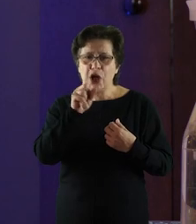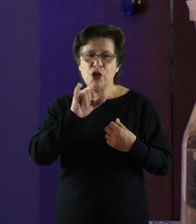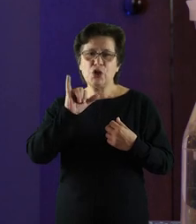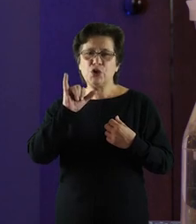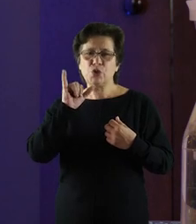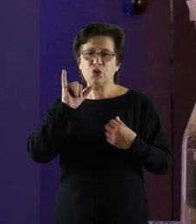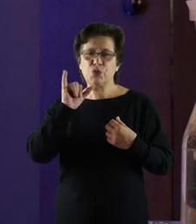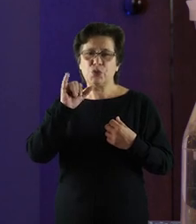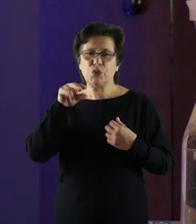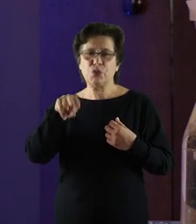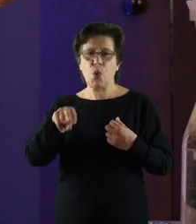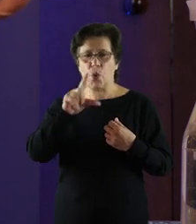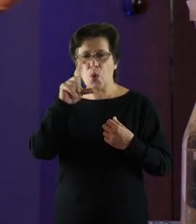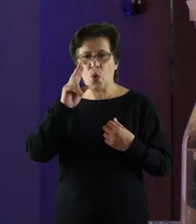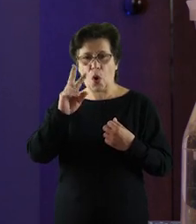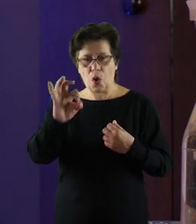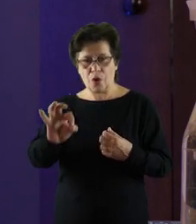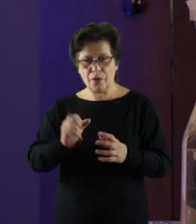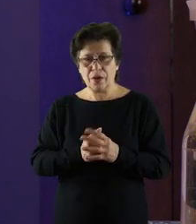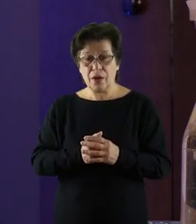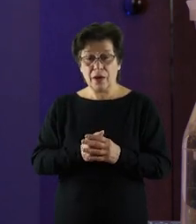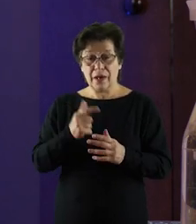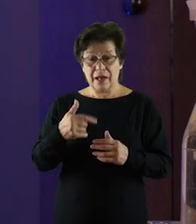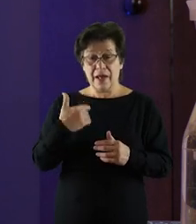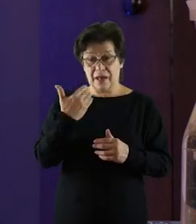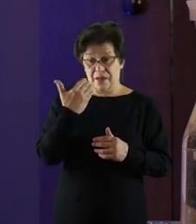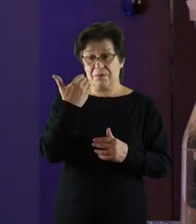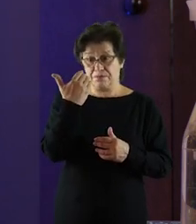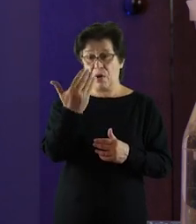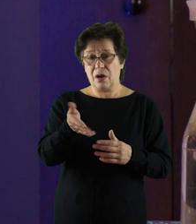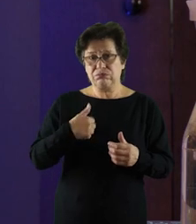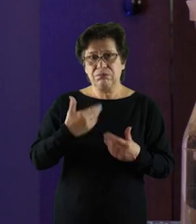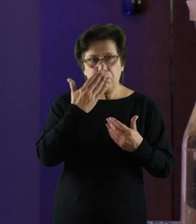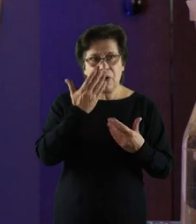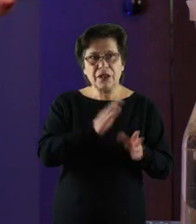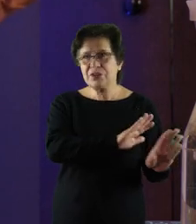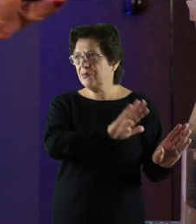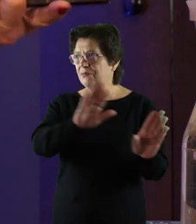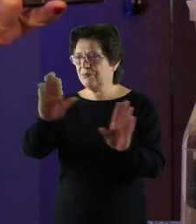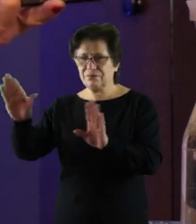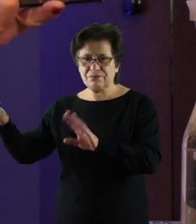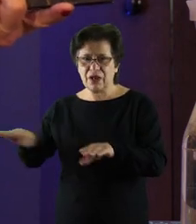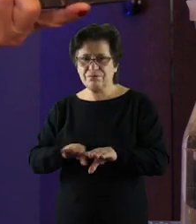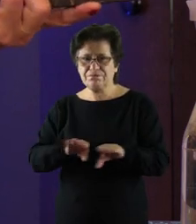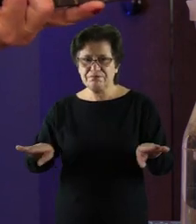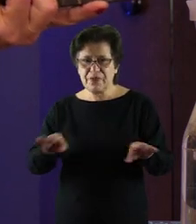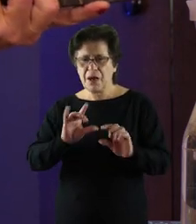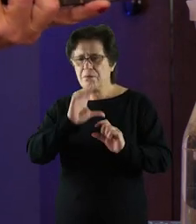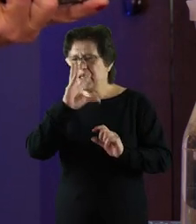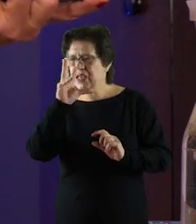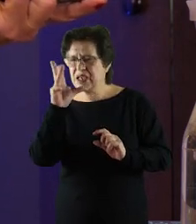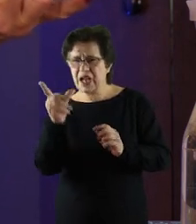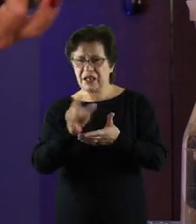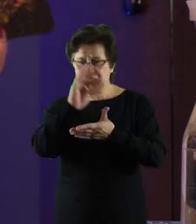Emilkę Dziubak. Jeżeli macie ochotę, to puszczę wam tę książkę w obieg, żebyście mogli podziwiać fantastyczne